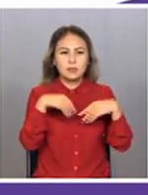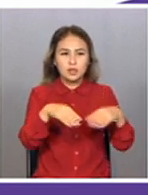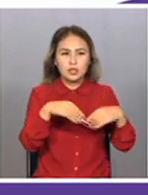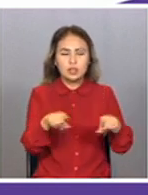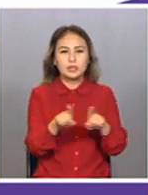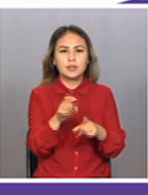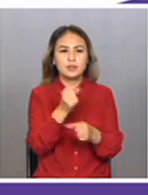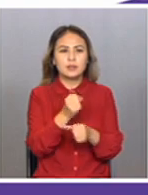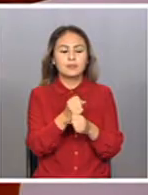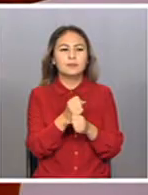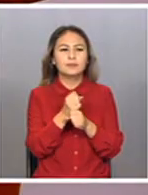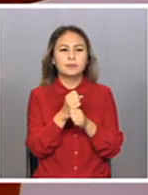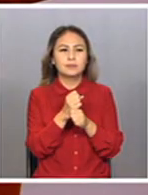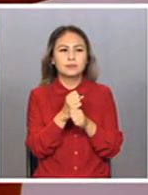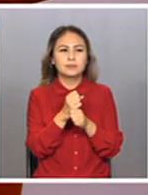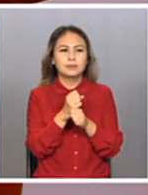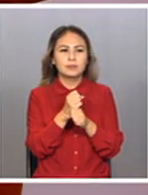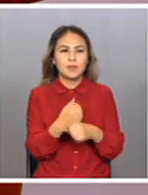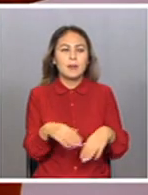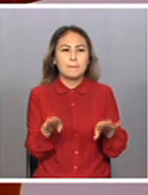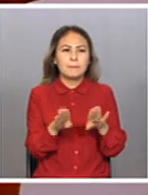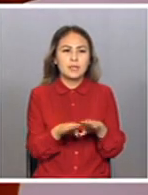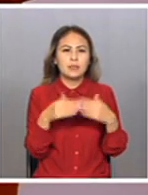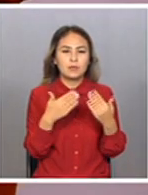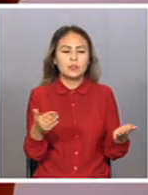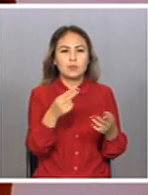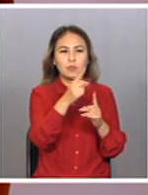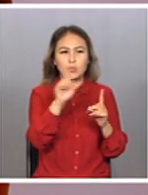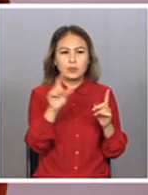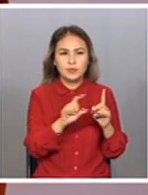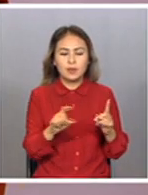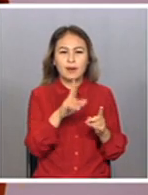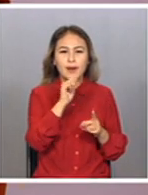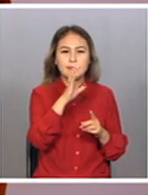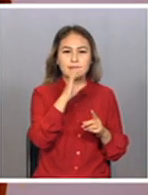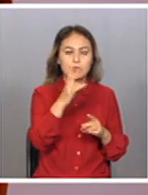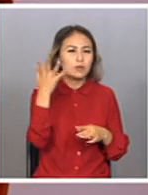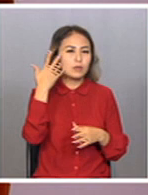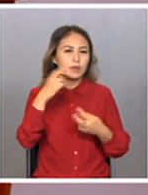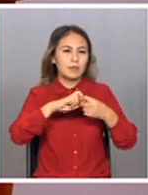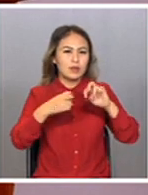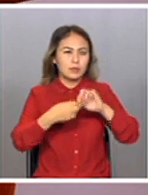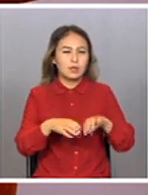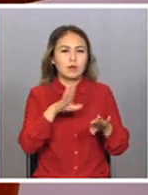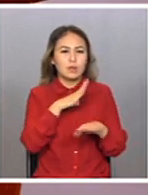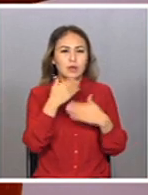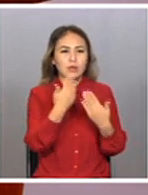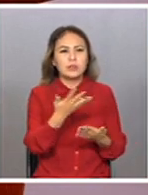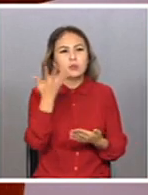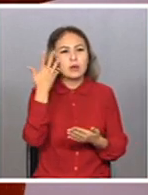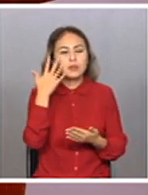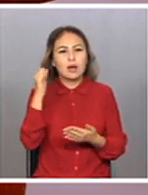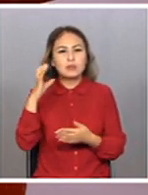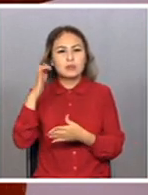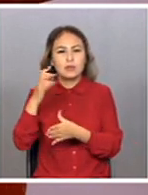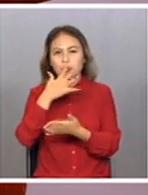салып, тіршілік етеді. Міне, балалар, бұл бөлімнен Қасеннің қиындыққа ұшырап, ол қиын кезде